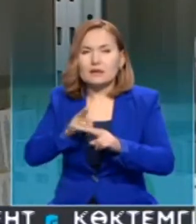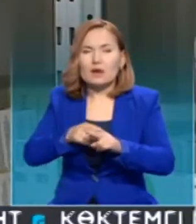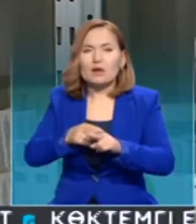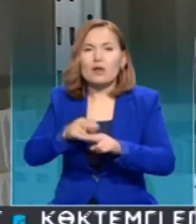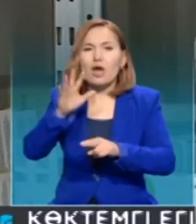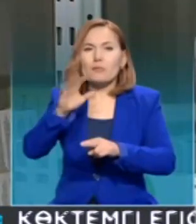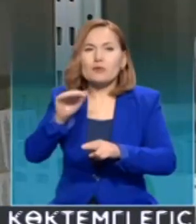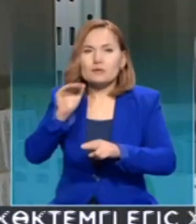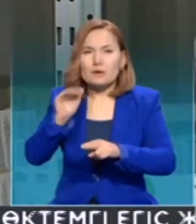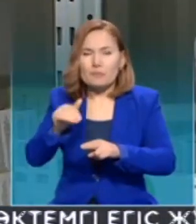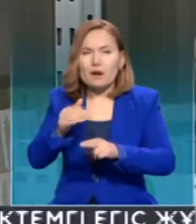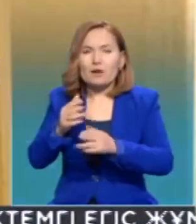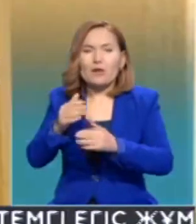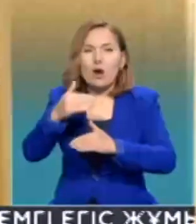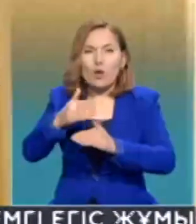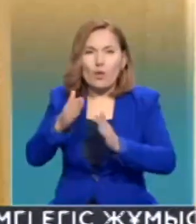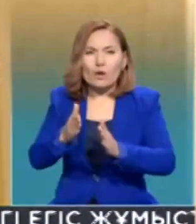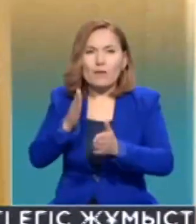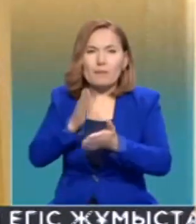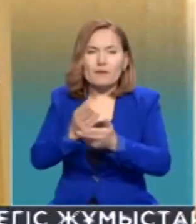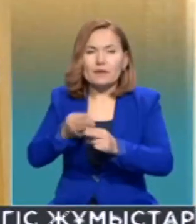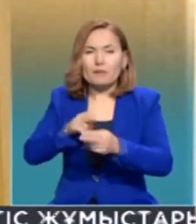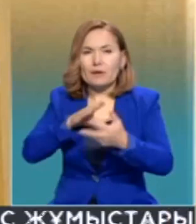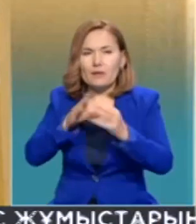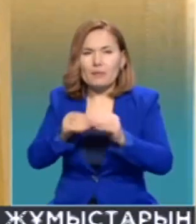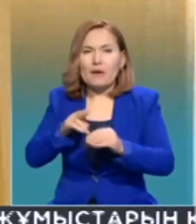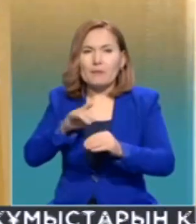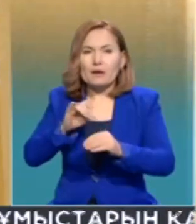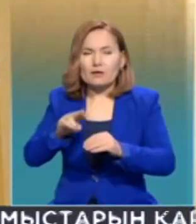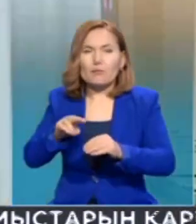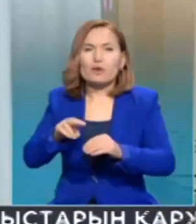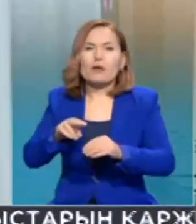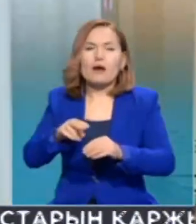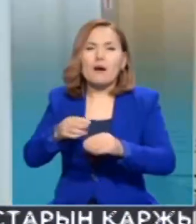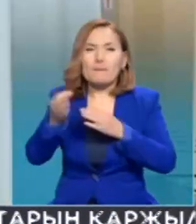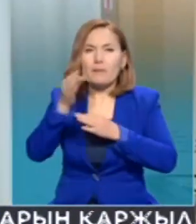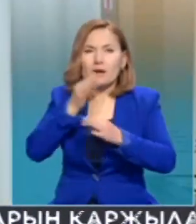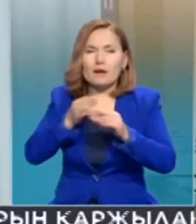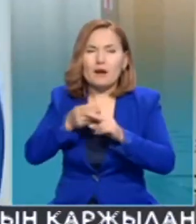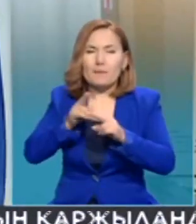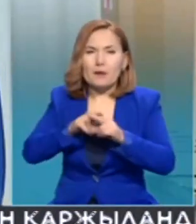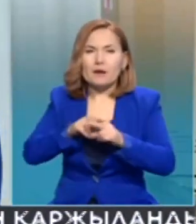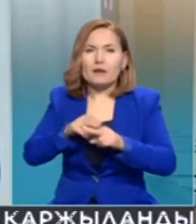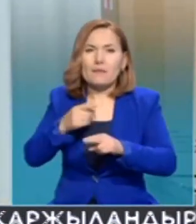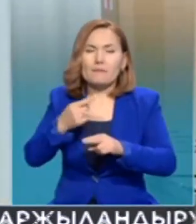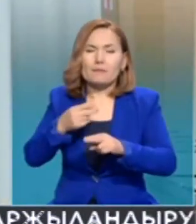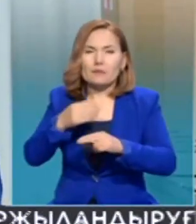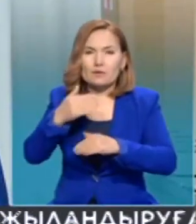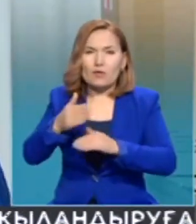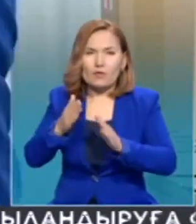500 мыңнан астам қорабы бар, ал құрамында парацетамолы бар препараттар саны 1,5 миллион қораптан асады.